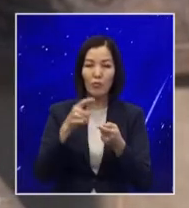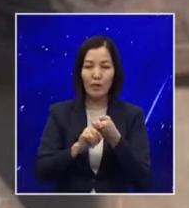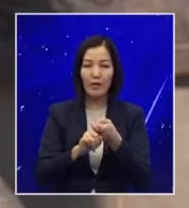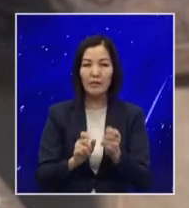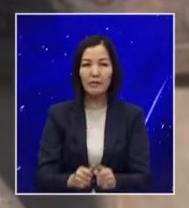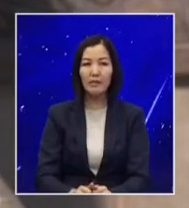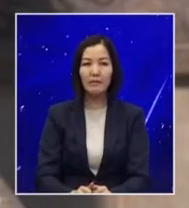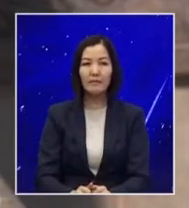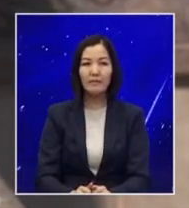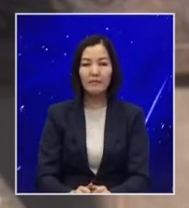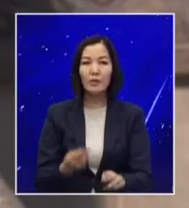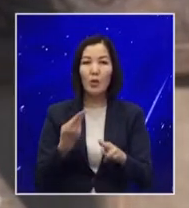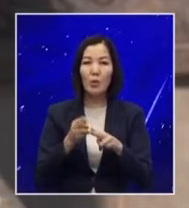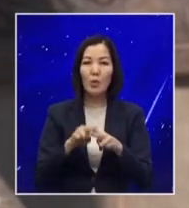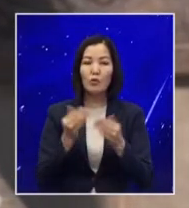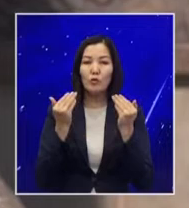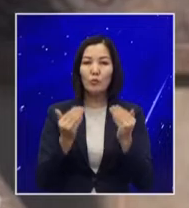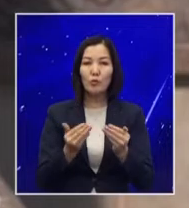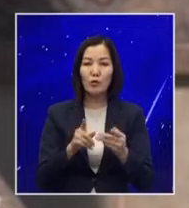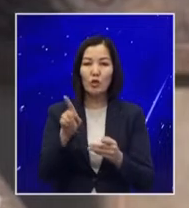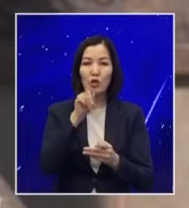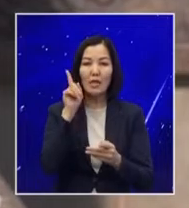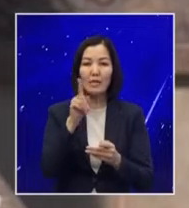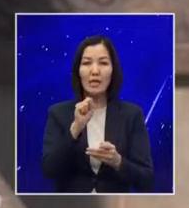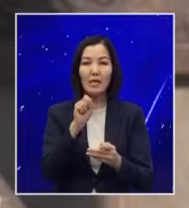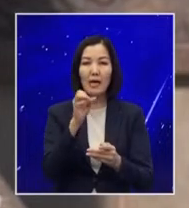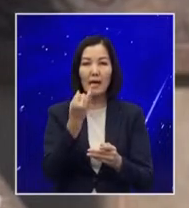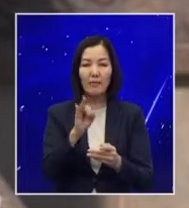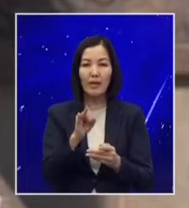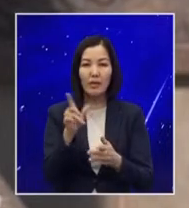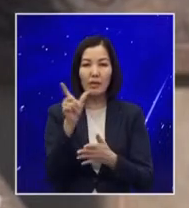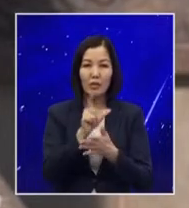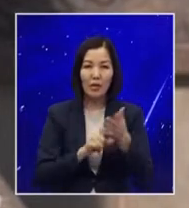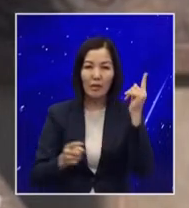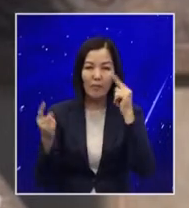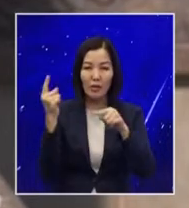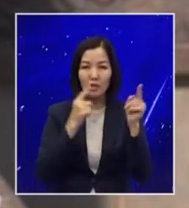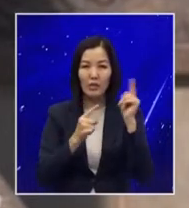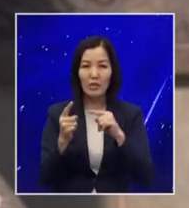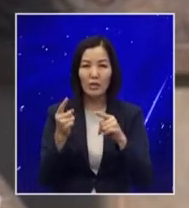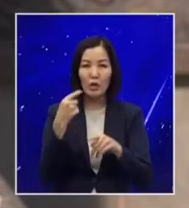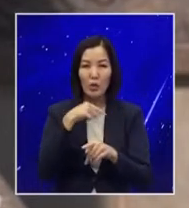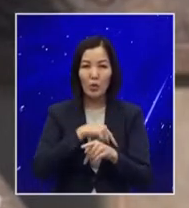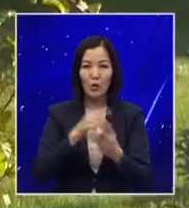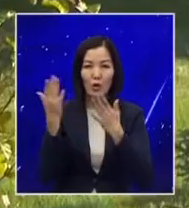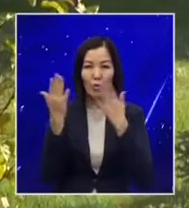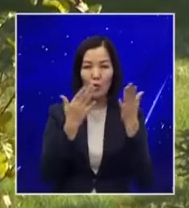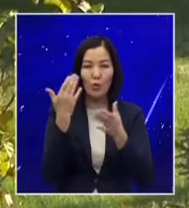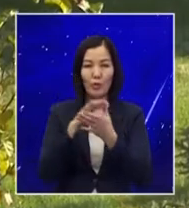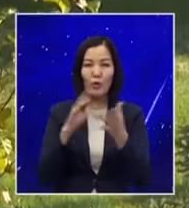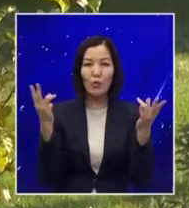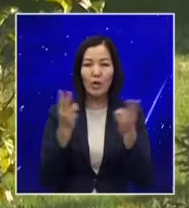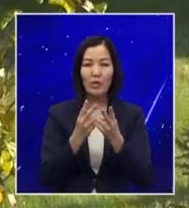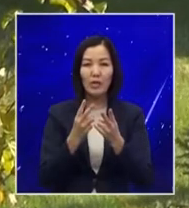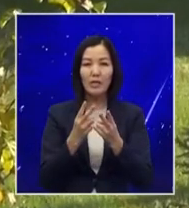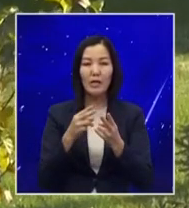байланысты. Ол үшін бүгінгі бүгін Абай мұрасынан нәр алып рухани кемелденуі қажет. Президент